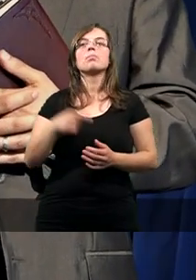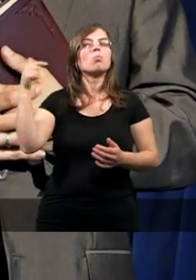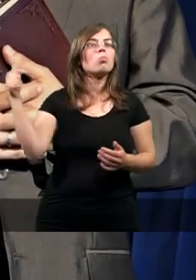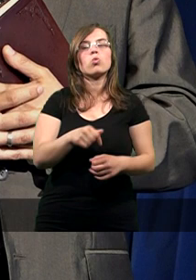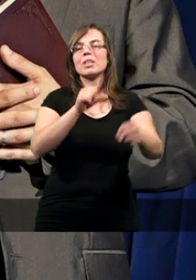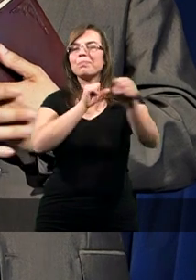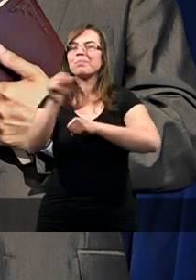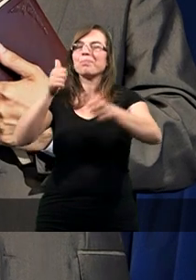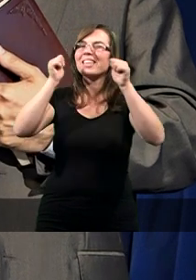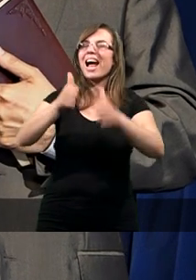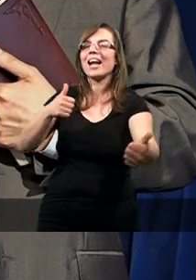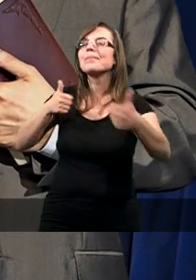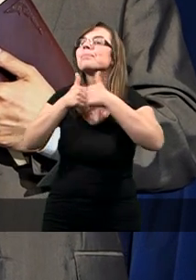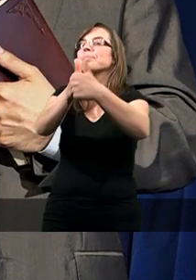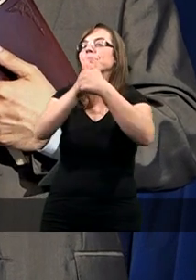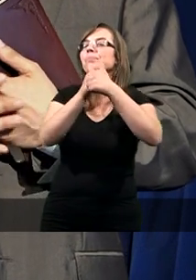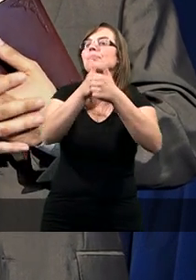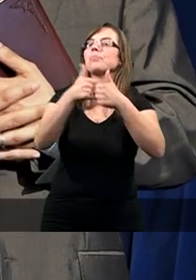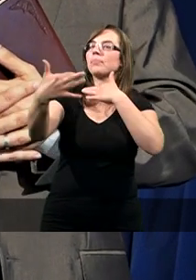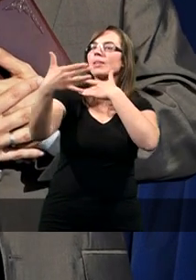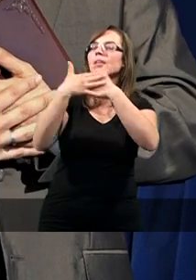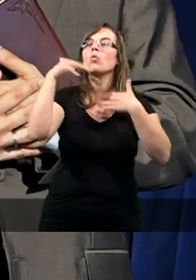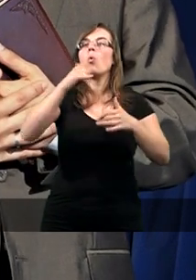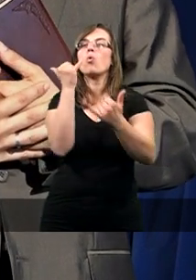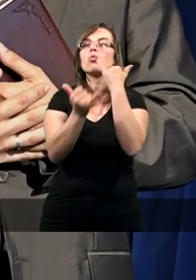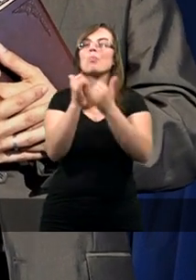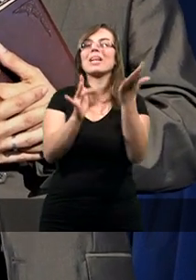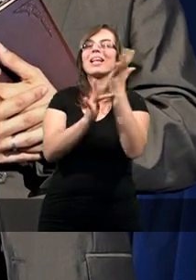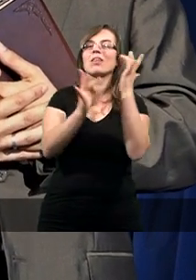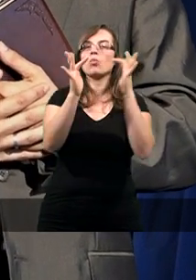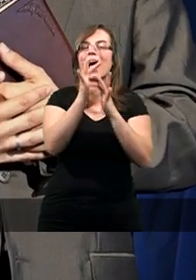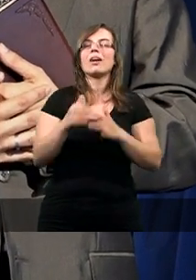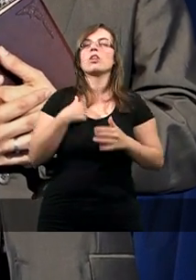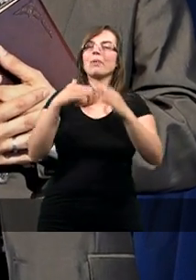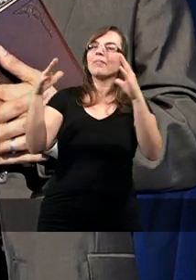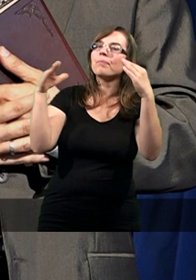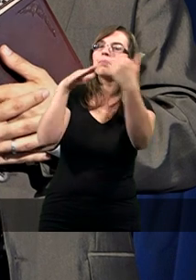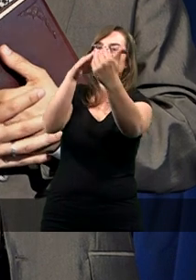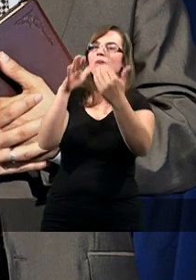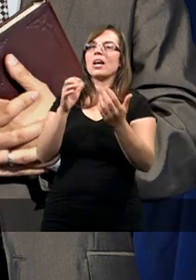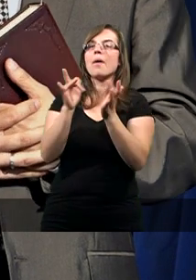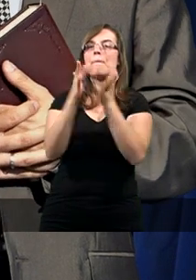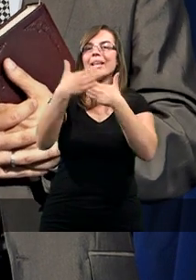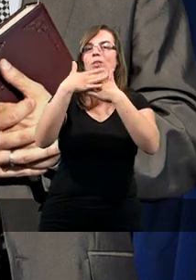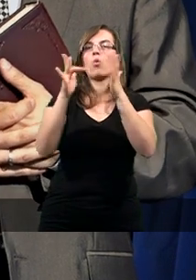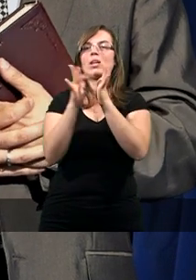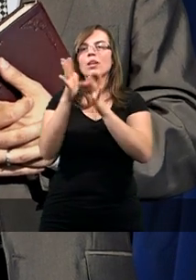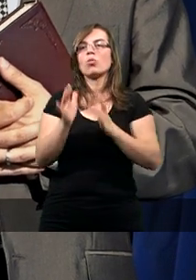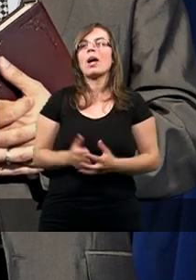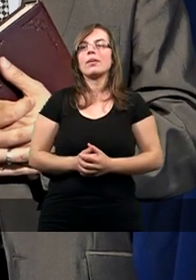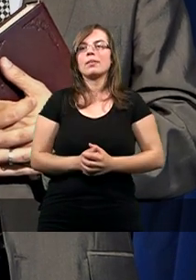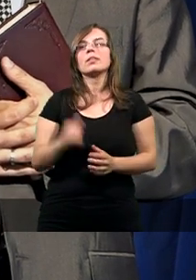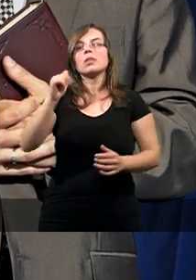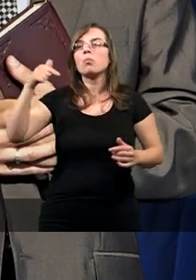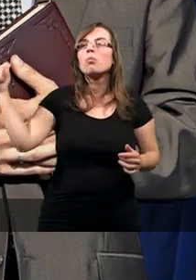Jesus. Musimy być stale odnajdowani przez innych u stóp Jezusa Chrystusa. And we need to be tall enough to reach heaven